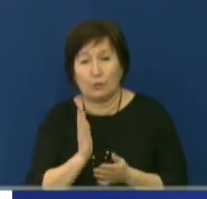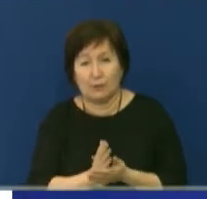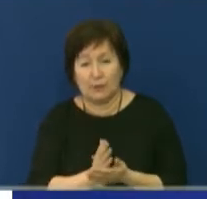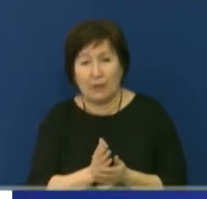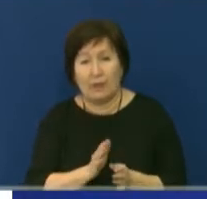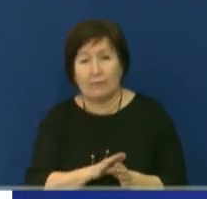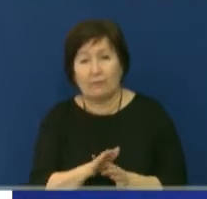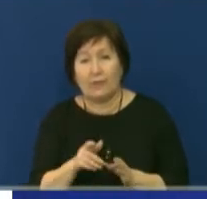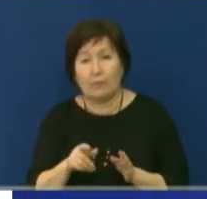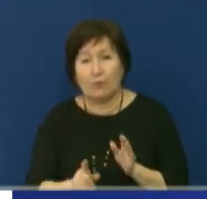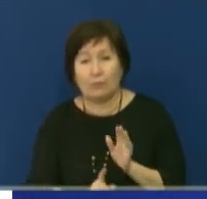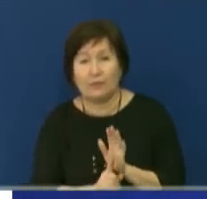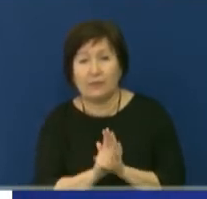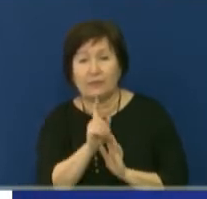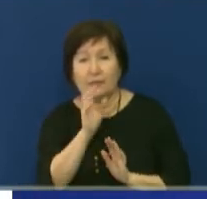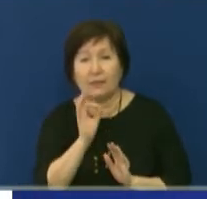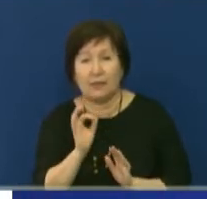обобщенно, скажем так, не